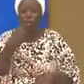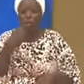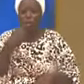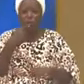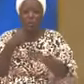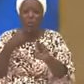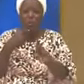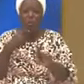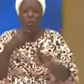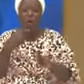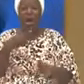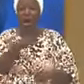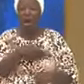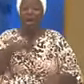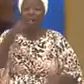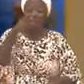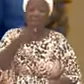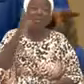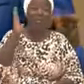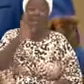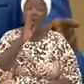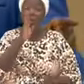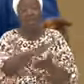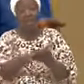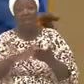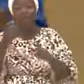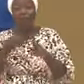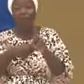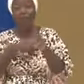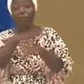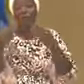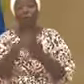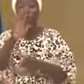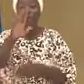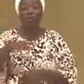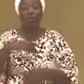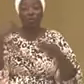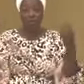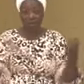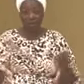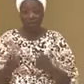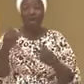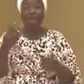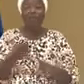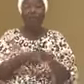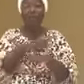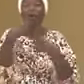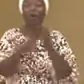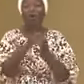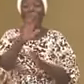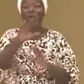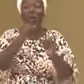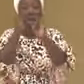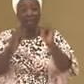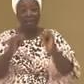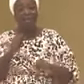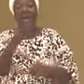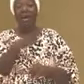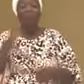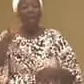est vous serez purifier je vous préfère de toutes vos sourires et aux préfets de tout vos idoles